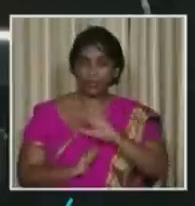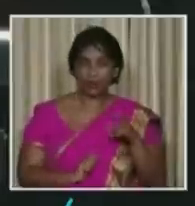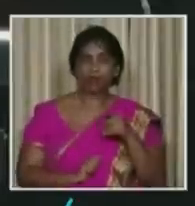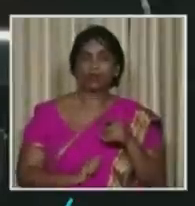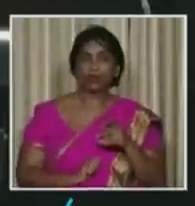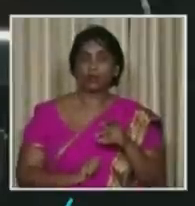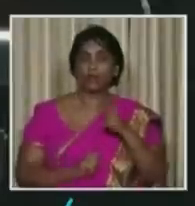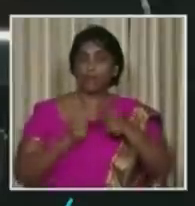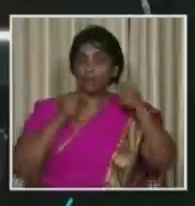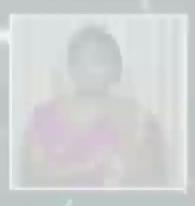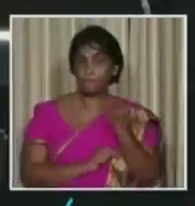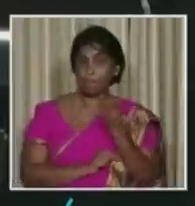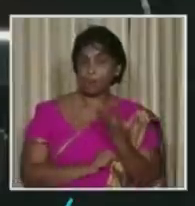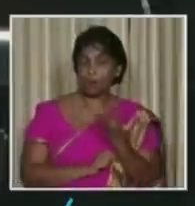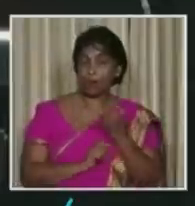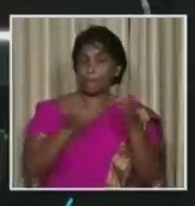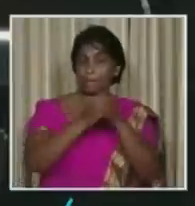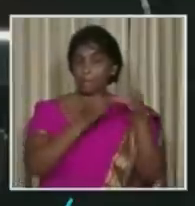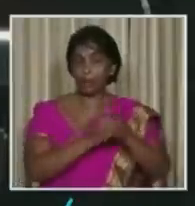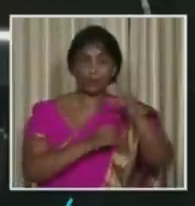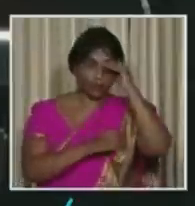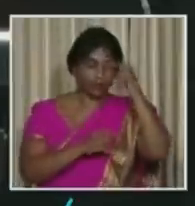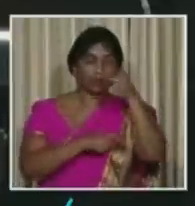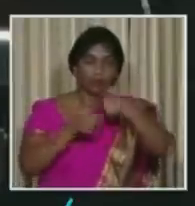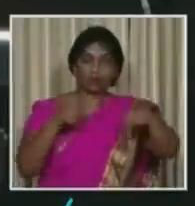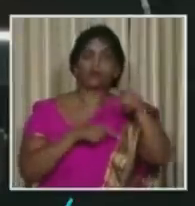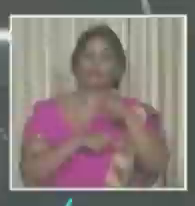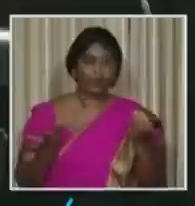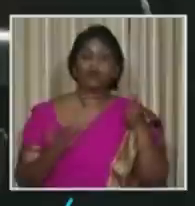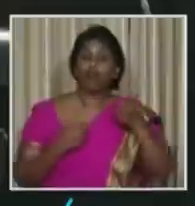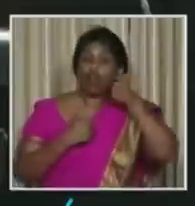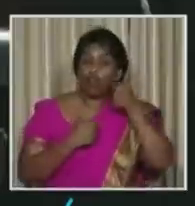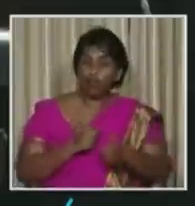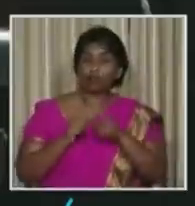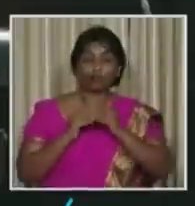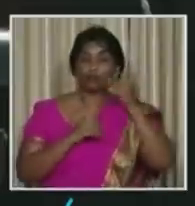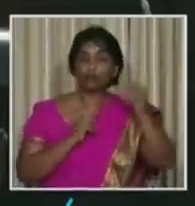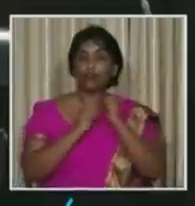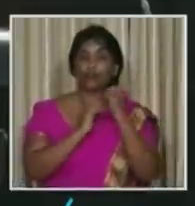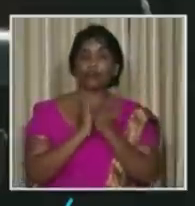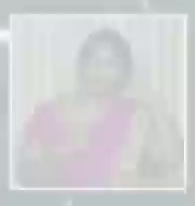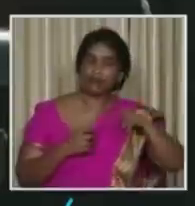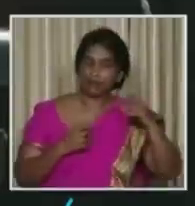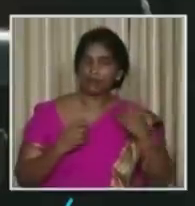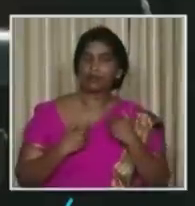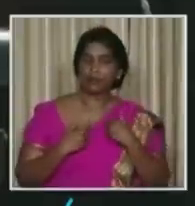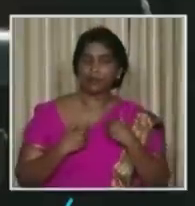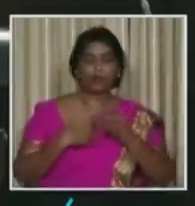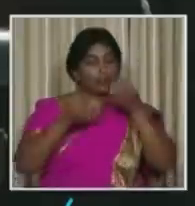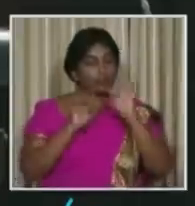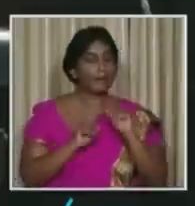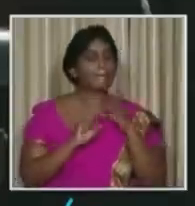නෙමෙයි. විපක්ෂයේ බලය ඉල්ලන පක්ෂ නායකින් සහ පක්ෂවලින් අපි අහන්නේ මීට වඩා හොඳ වැඩ පිළිවෙලක් ඉදිරිපත් කරන්න.